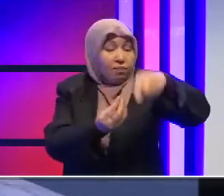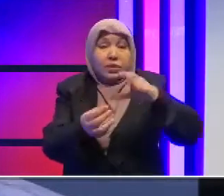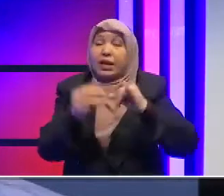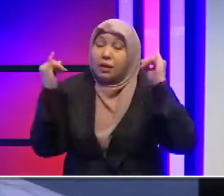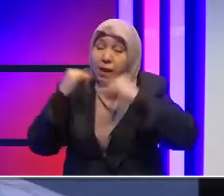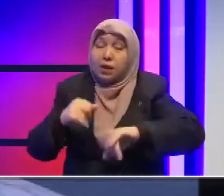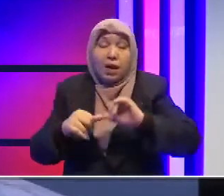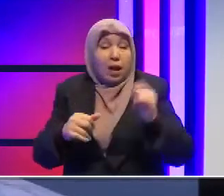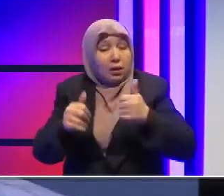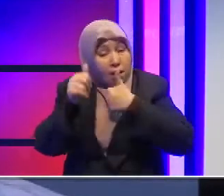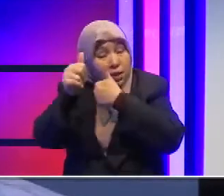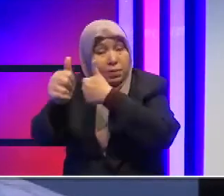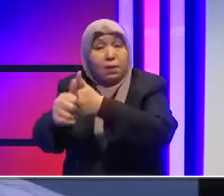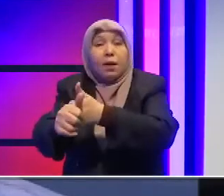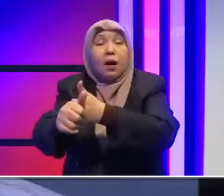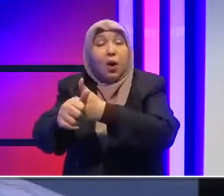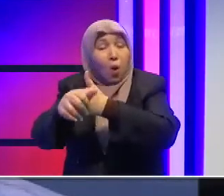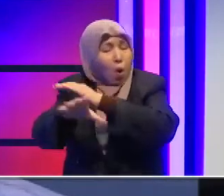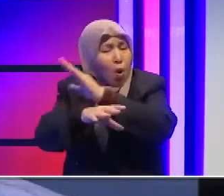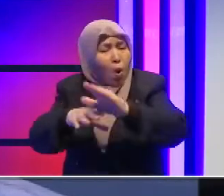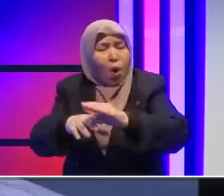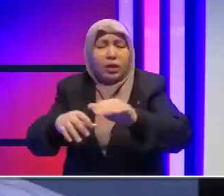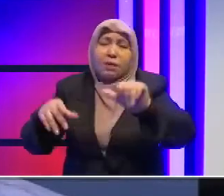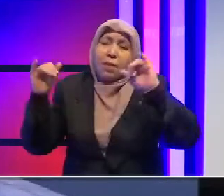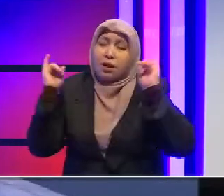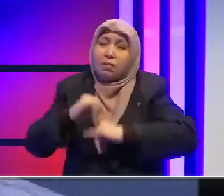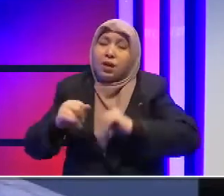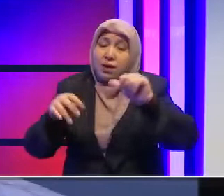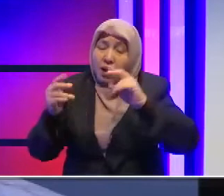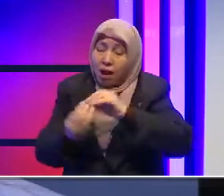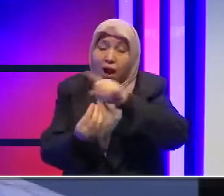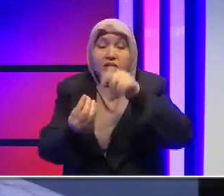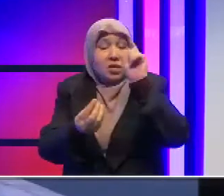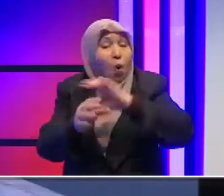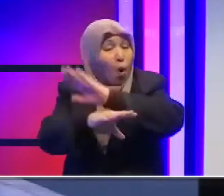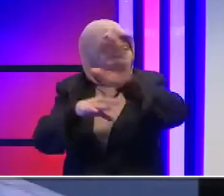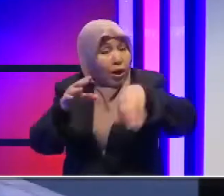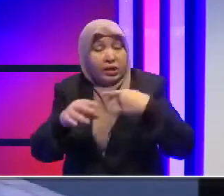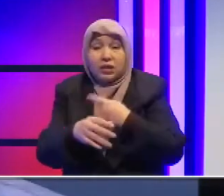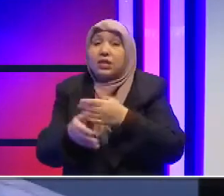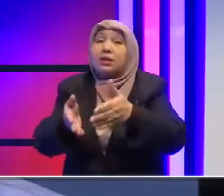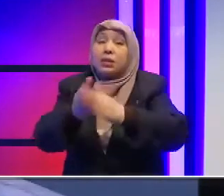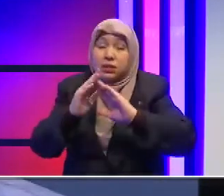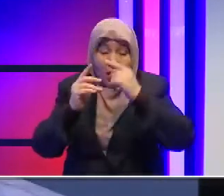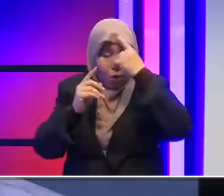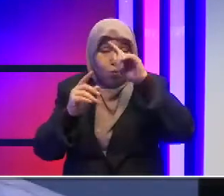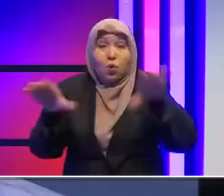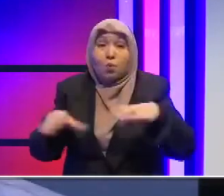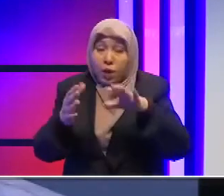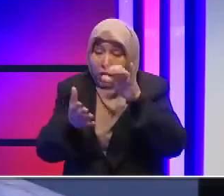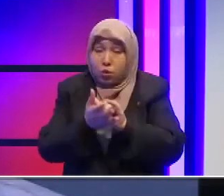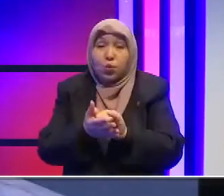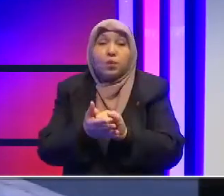yang mengiringi pekerjaan-pekerjaan haji, maka daripada semua pekerjaan yang kita diminta untuk melakukannya itu